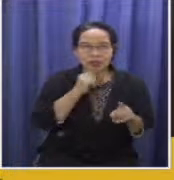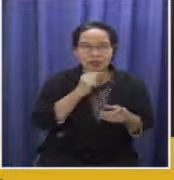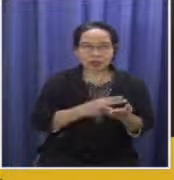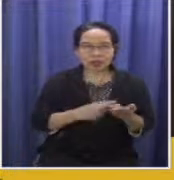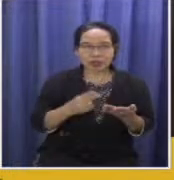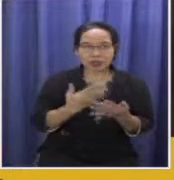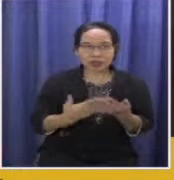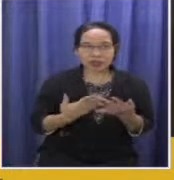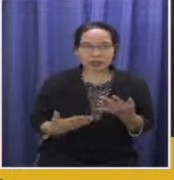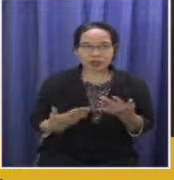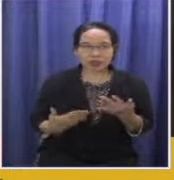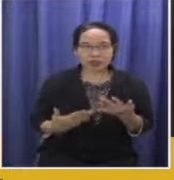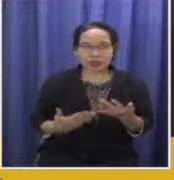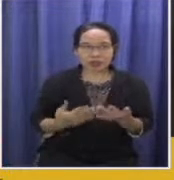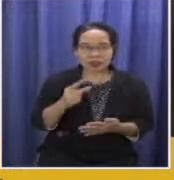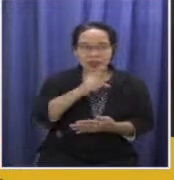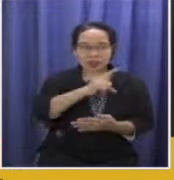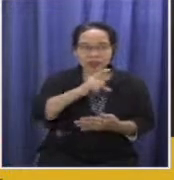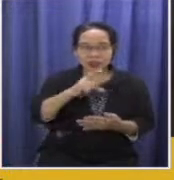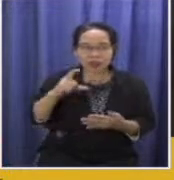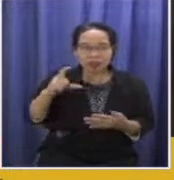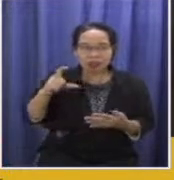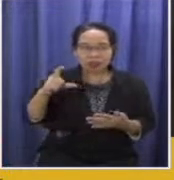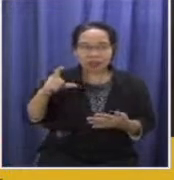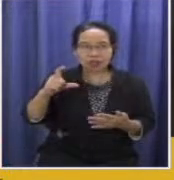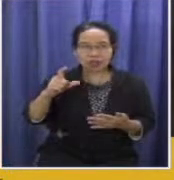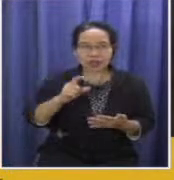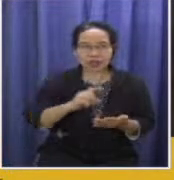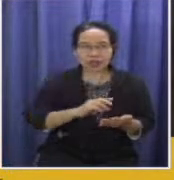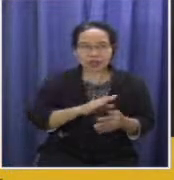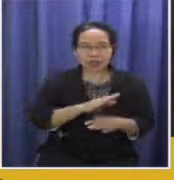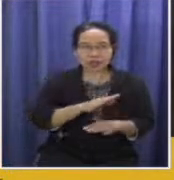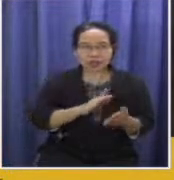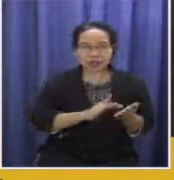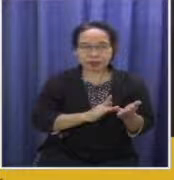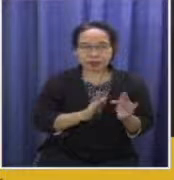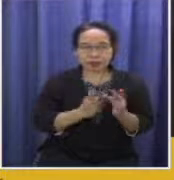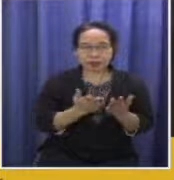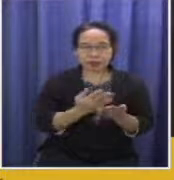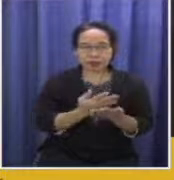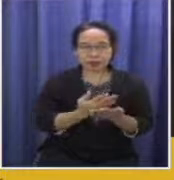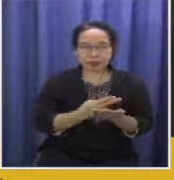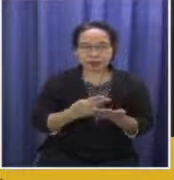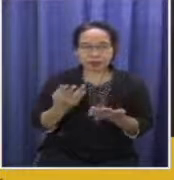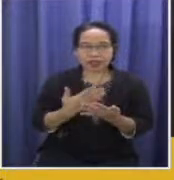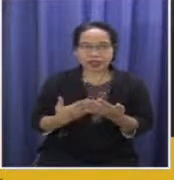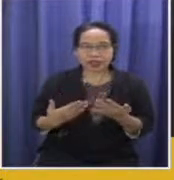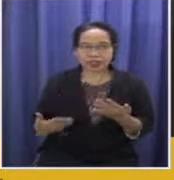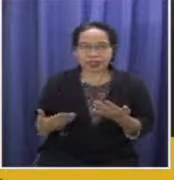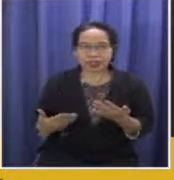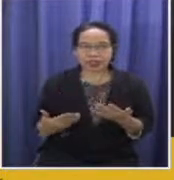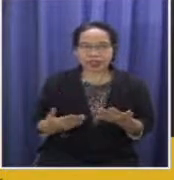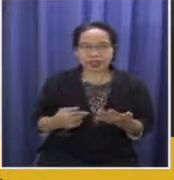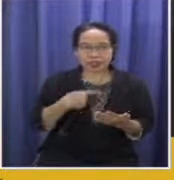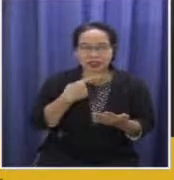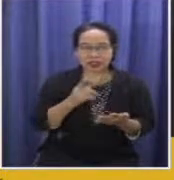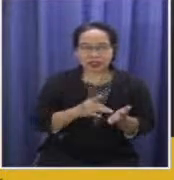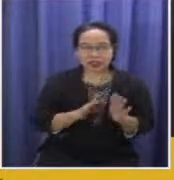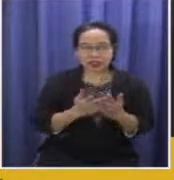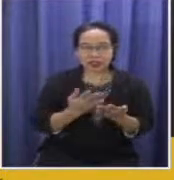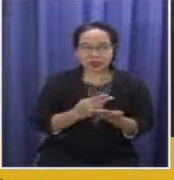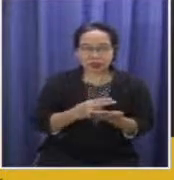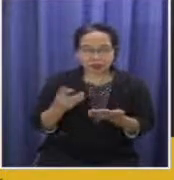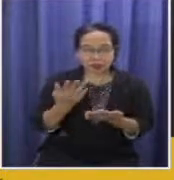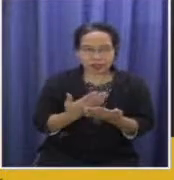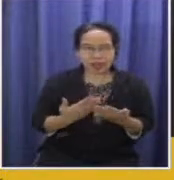holy things in Nepali Bible. The Bible calls it holy thing. बाइबलले पवित्र कुरा